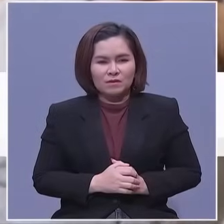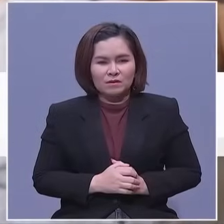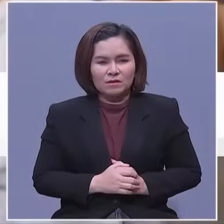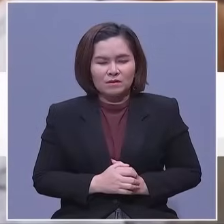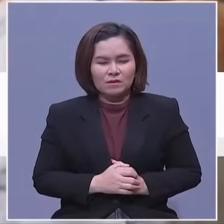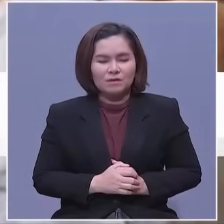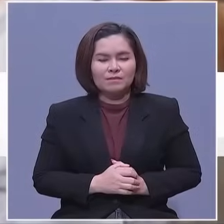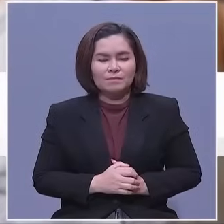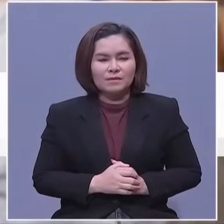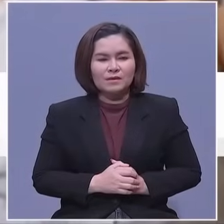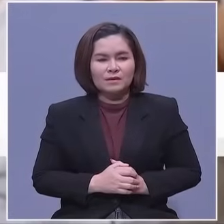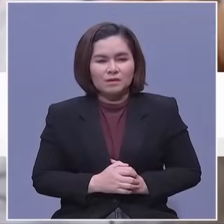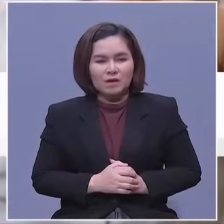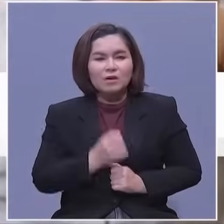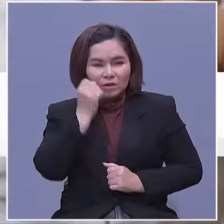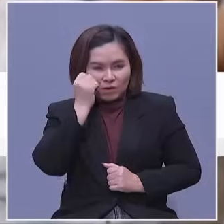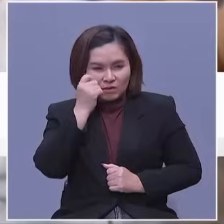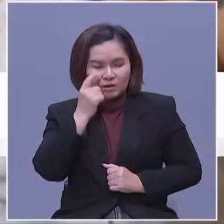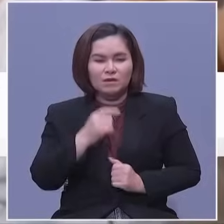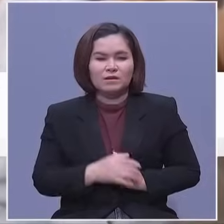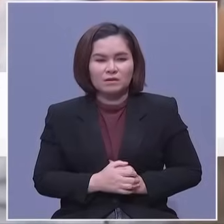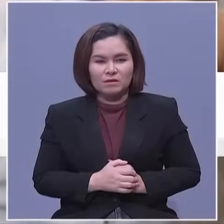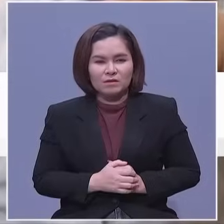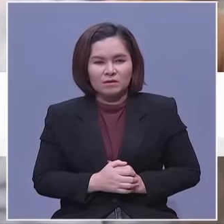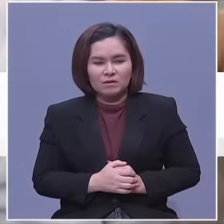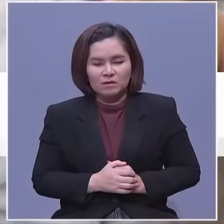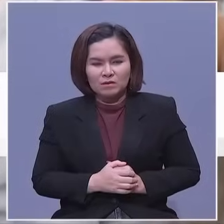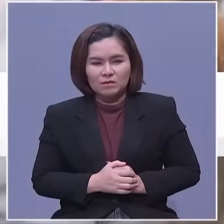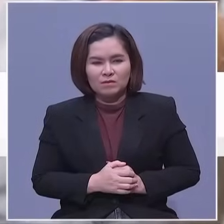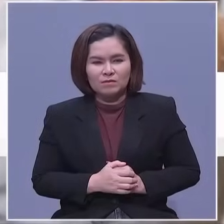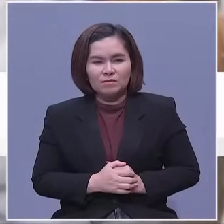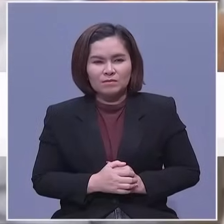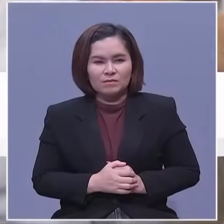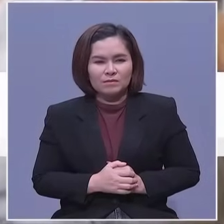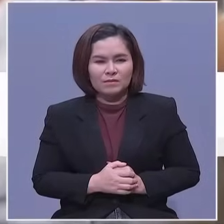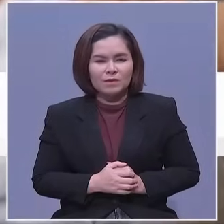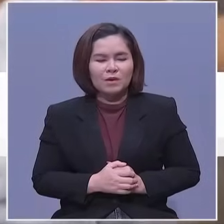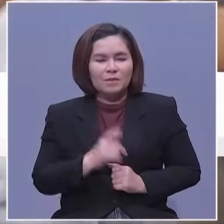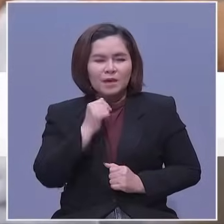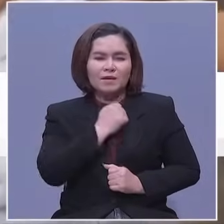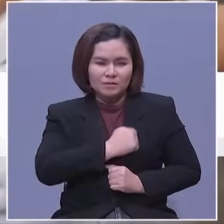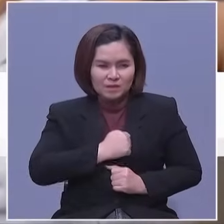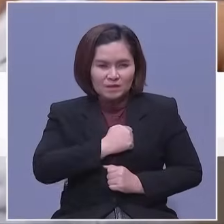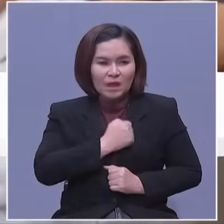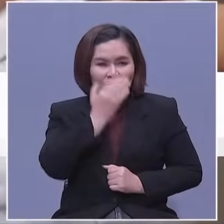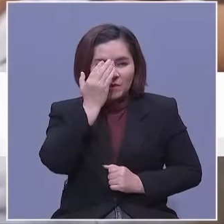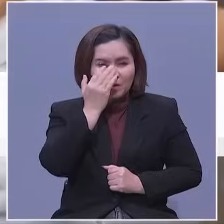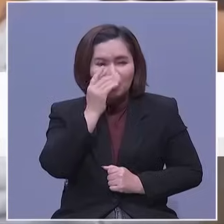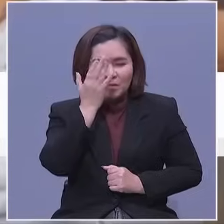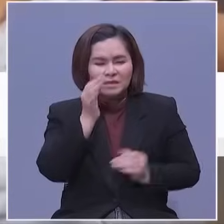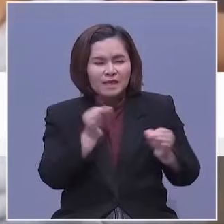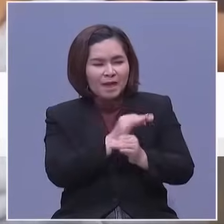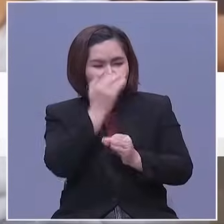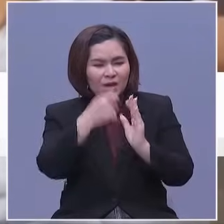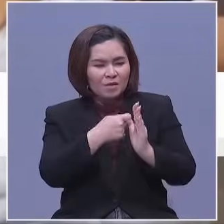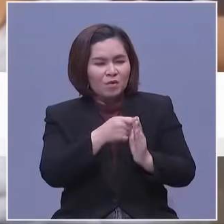อย่างนี้เขาก็ช่วยเขามีเรื่องแบบเรื่องดูเขามาได้แต่อันที่สุดตรงนี้ จากเขาเสียใจที่เพื่อนที่มีลูกไม่ดีแล้ว